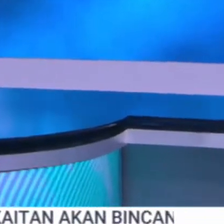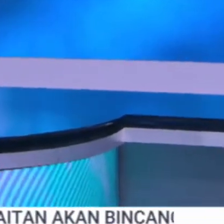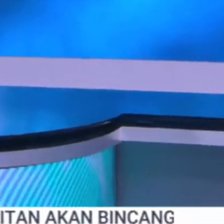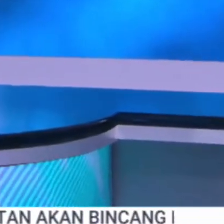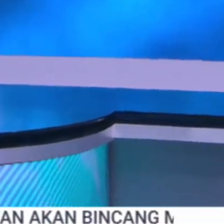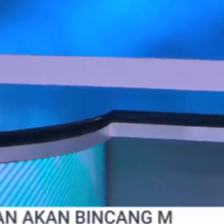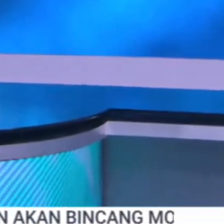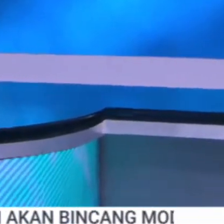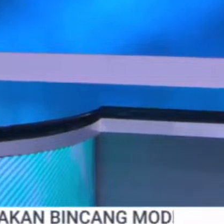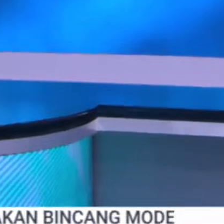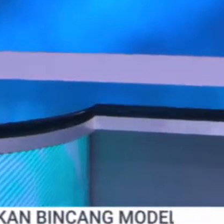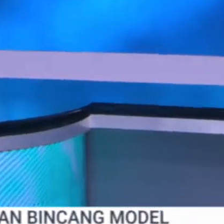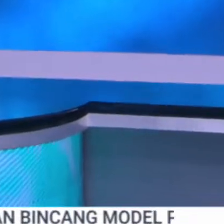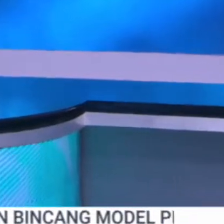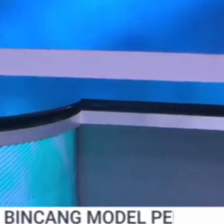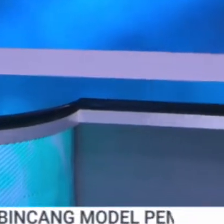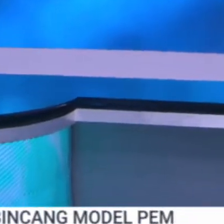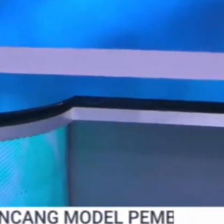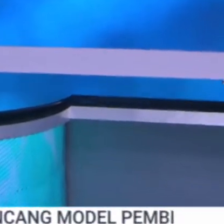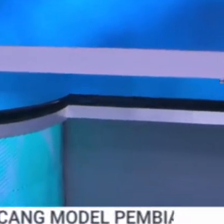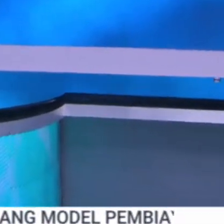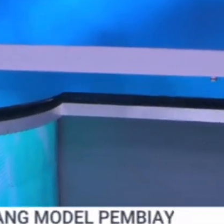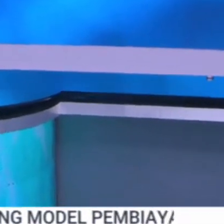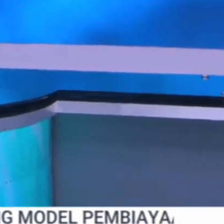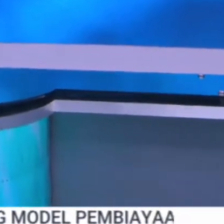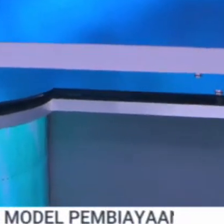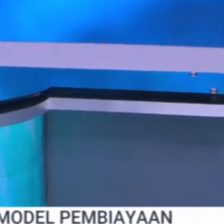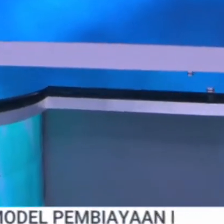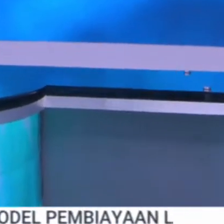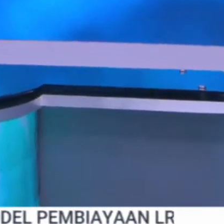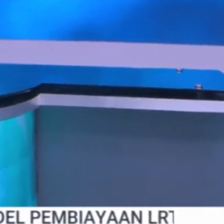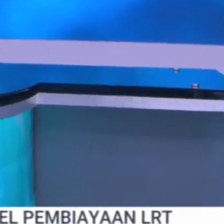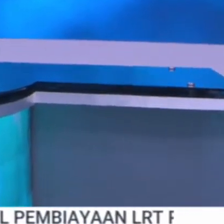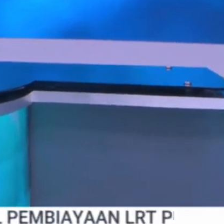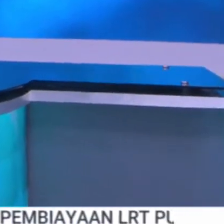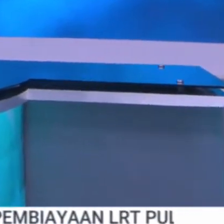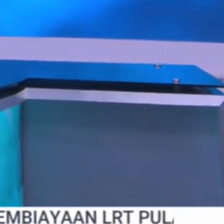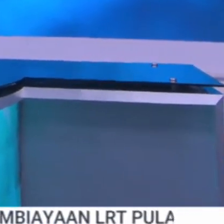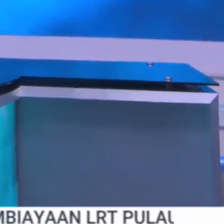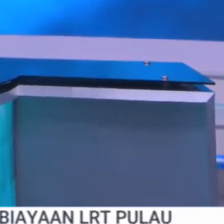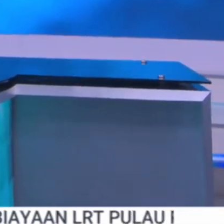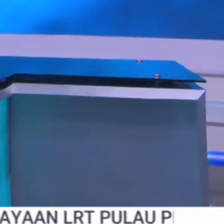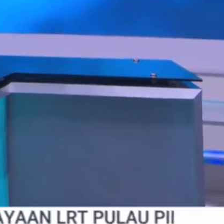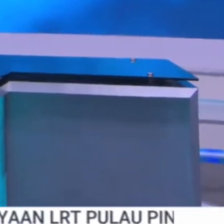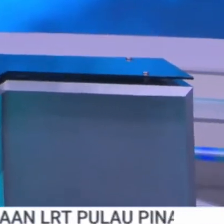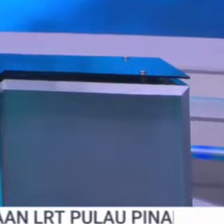untuk perkembangan sahih sepanjang masa. Dengan itu, Assalamualaikum dan Salam Malaysia Madani.